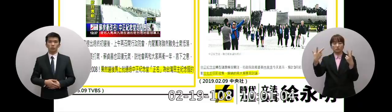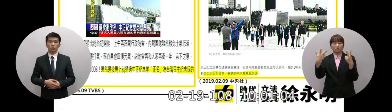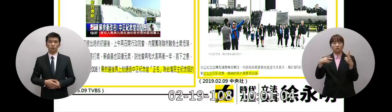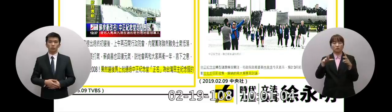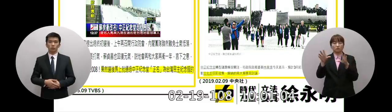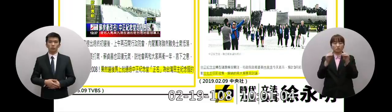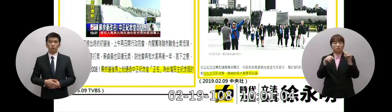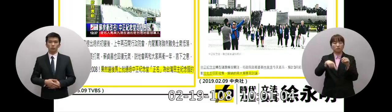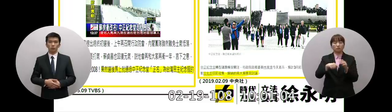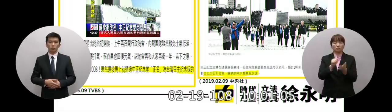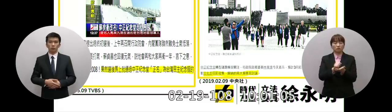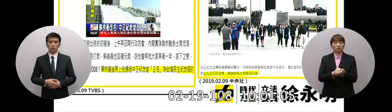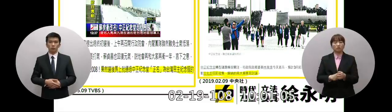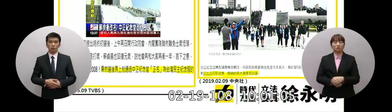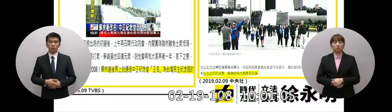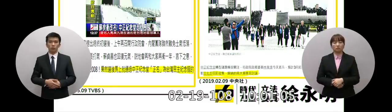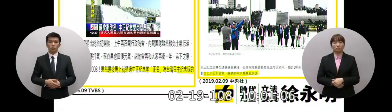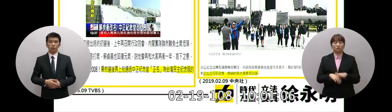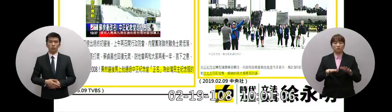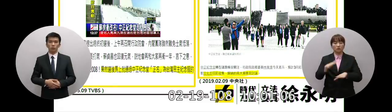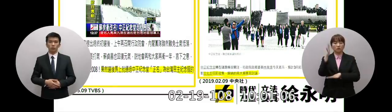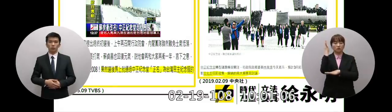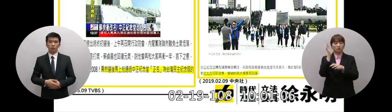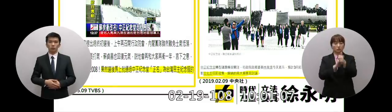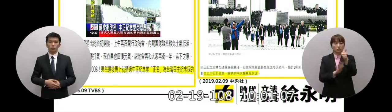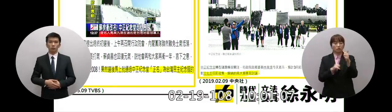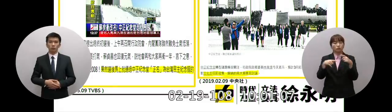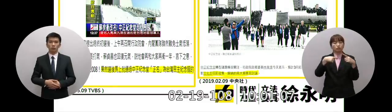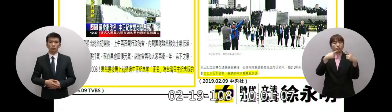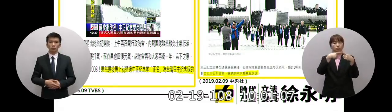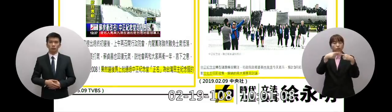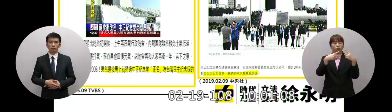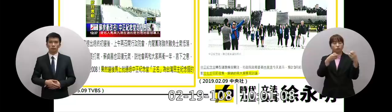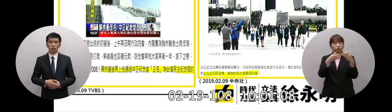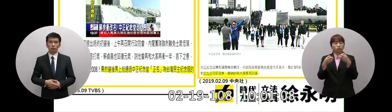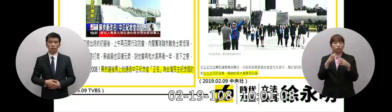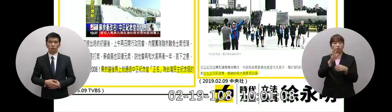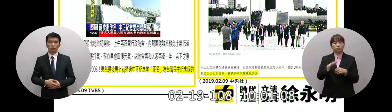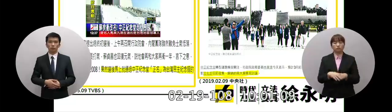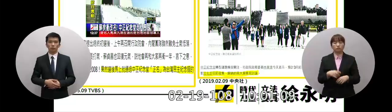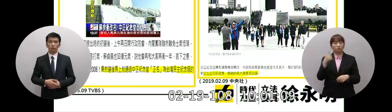资料，好，那我们现在有政委在协商，我想请问